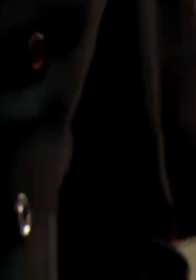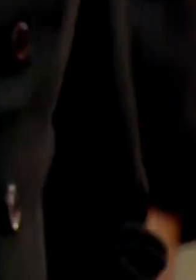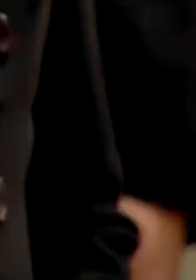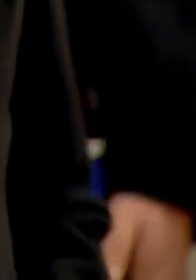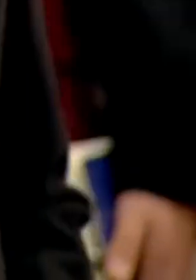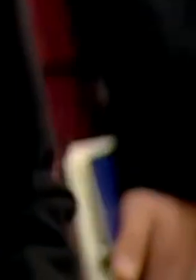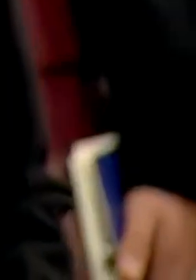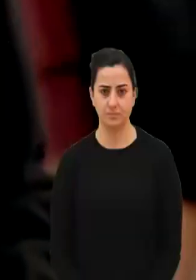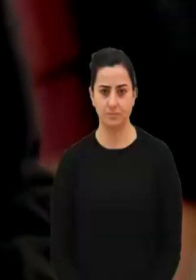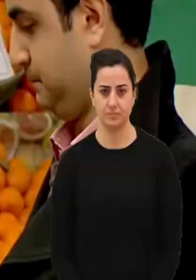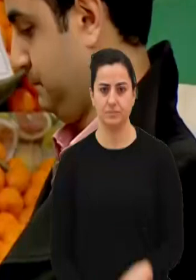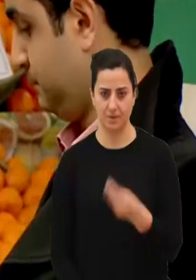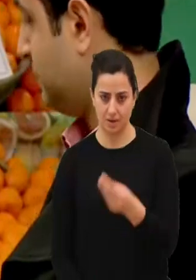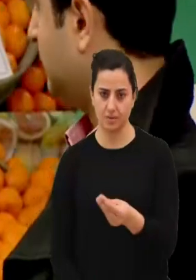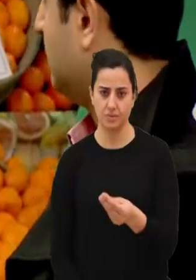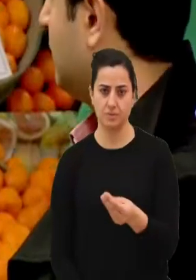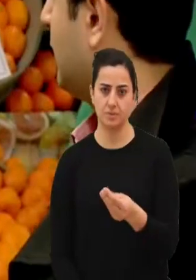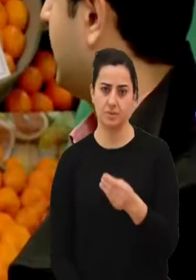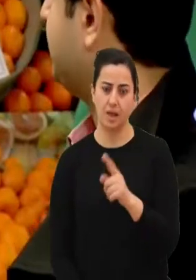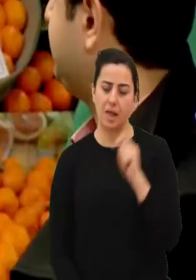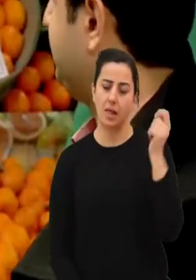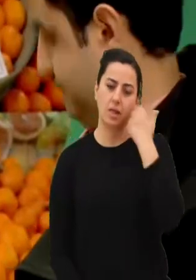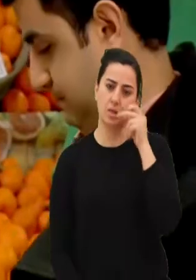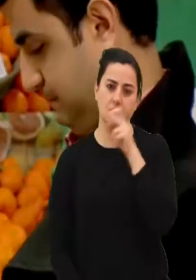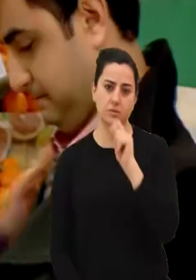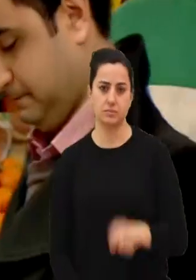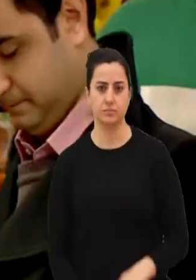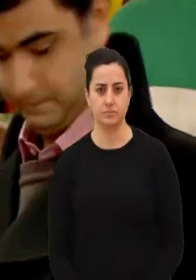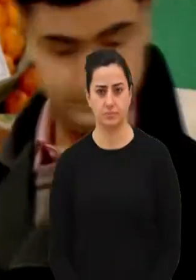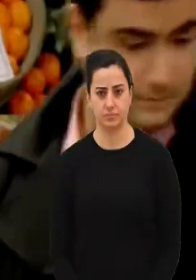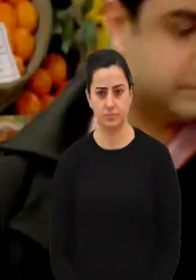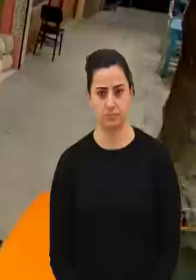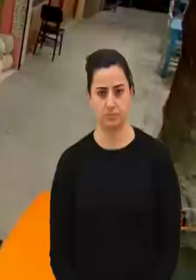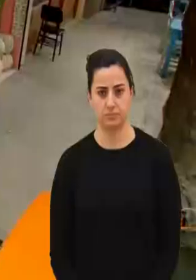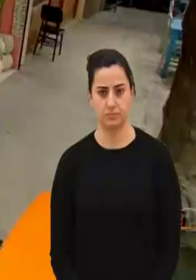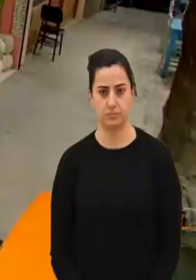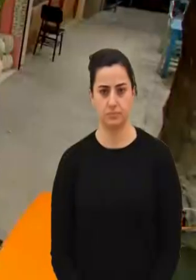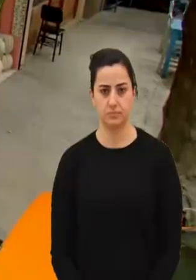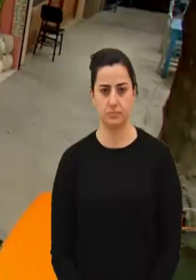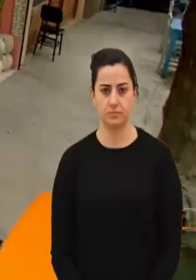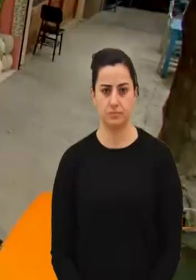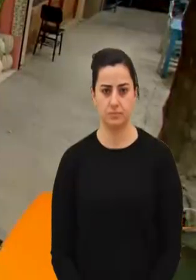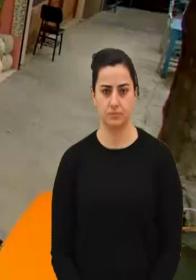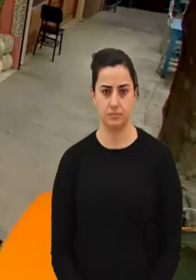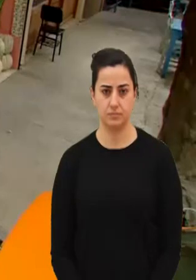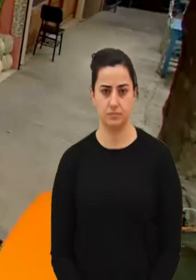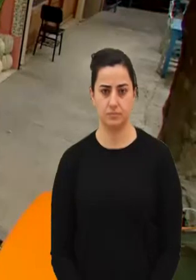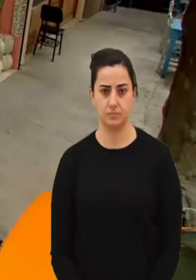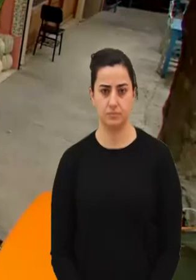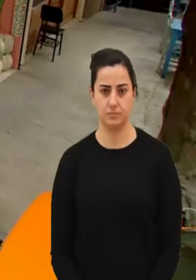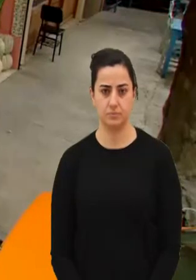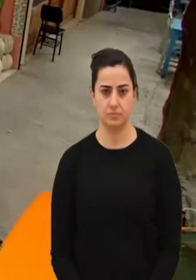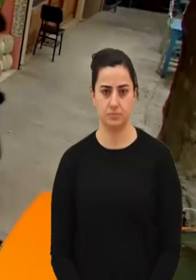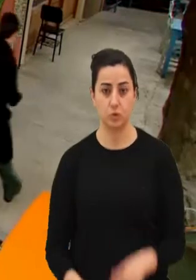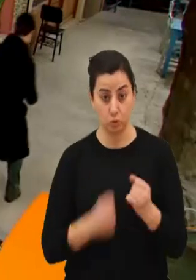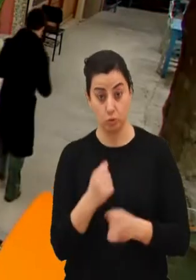kuponu. Al şimdi bunu. Yatırdım de, tamam mı? Hadi. Yıldız sinirden portakalları unuttu.